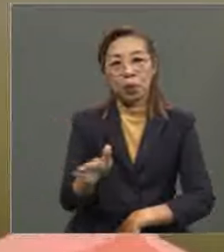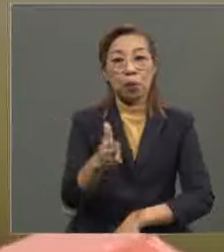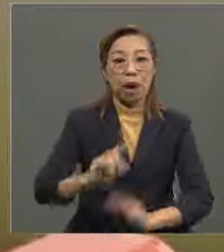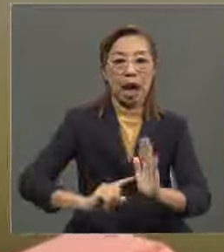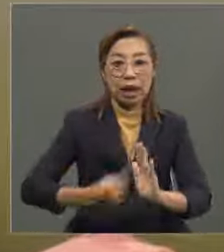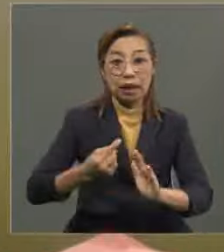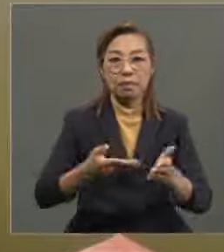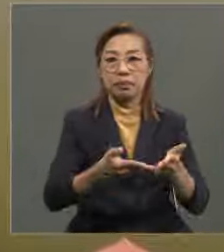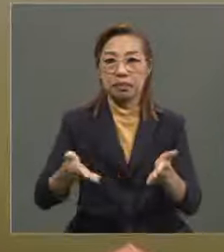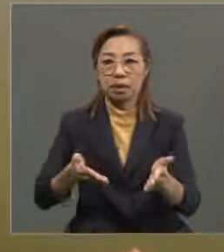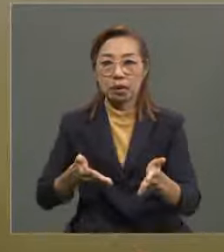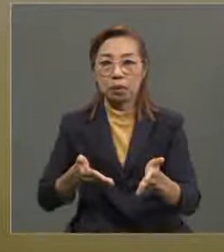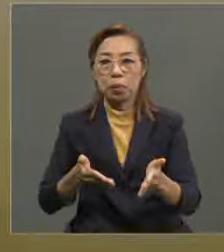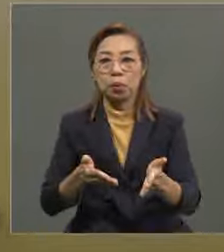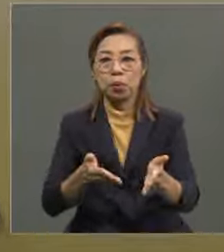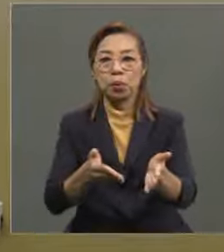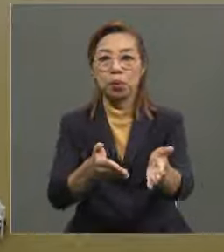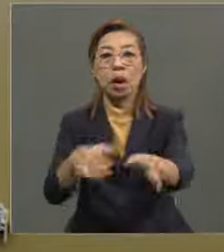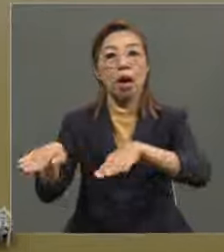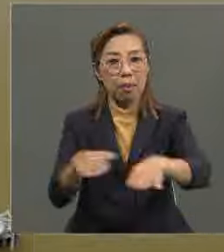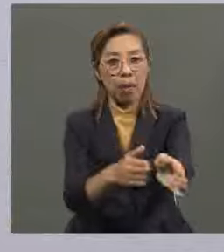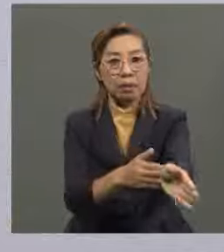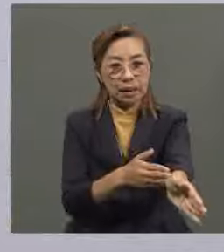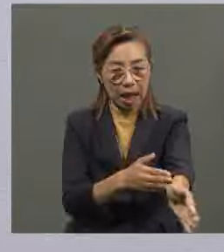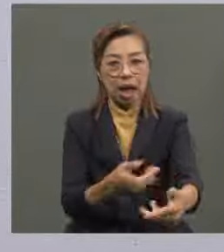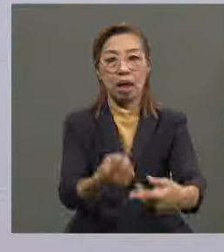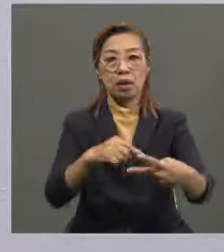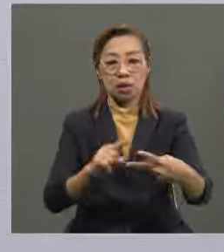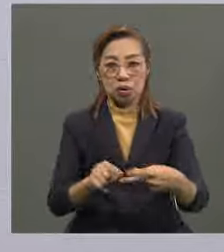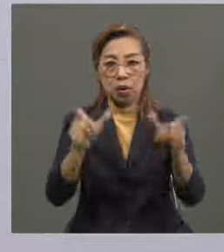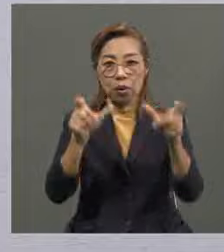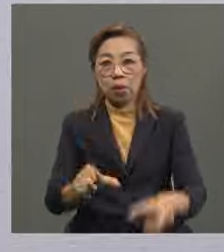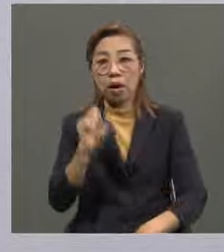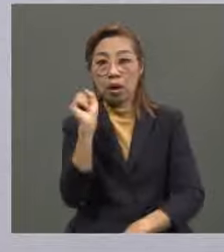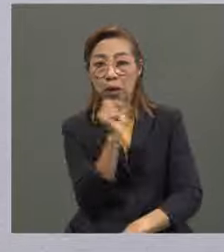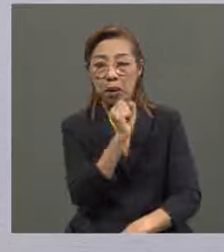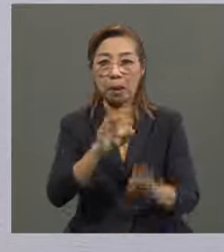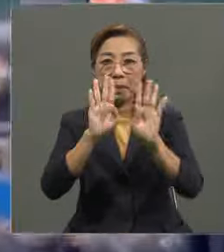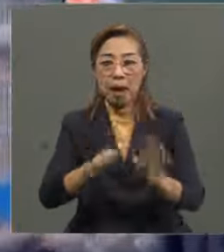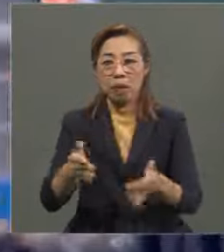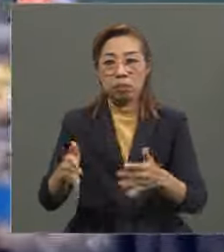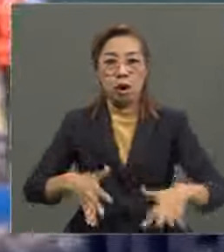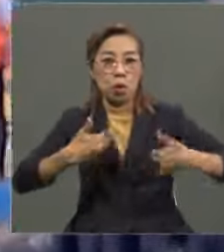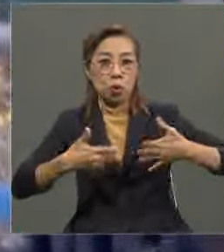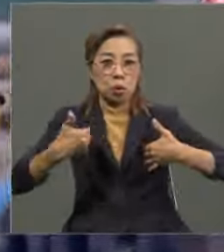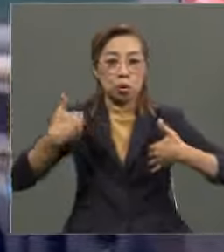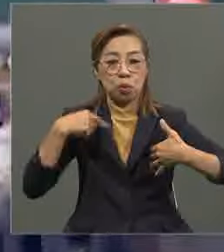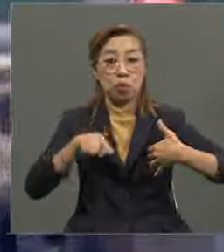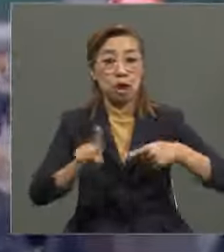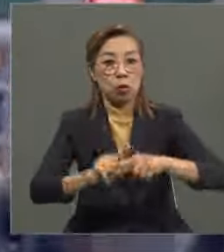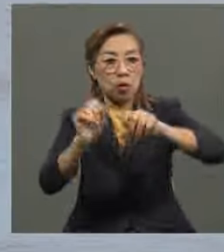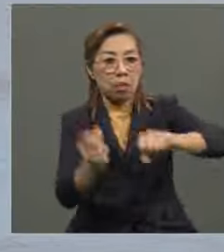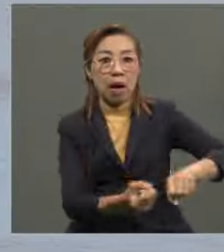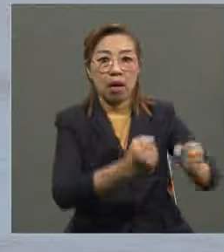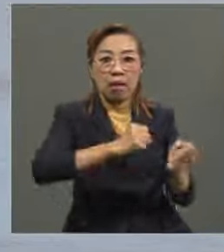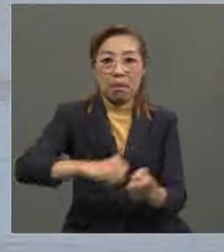การเคลื่อนขบวนเรือไปพร้อมๆกันอย่างช้าๆตามด้วยบทมูลเหเป็นท่วงทำนองที่สนุกสนานใช้ประกอบการพายเพื่อ